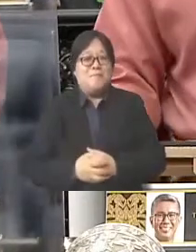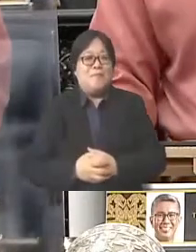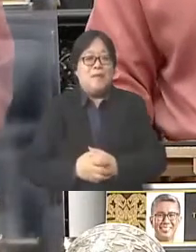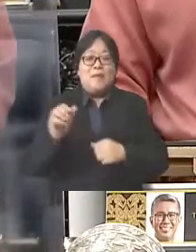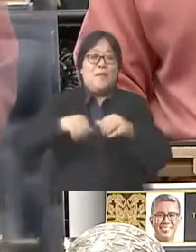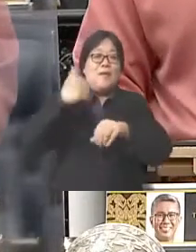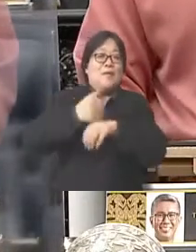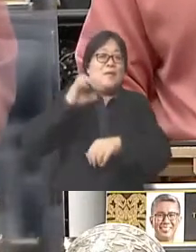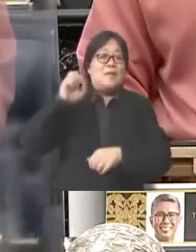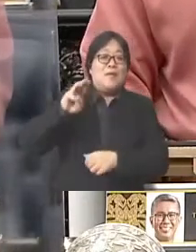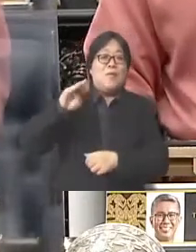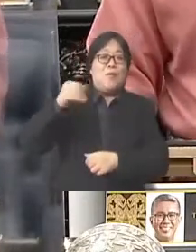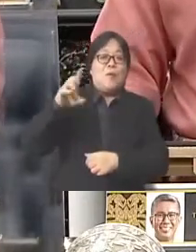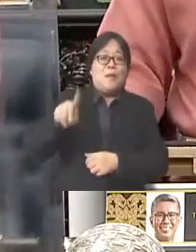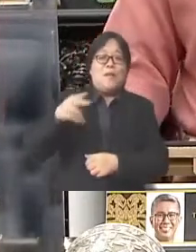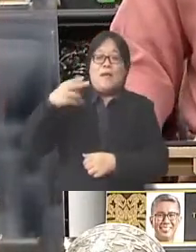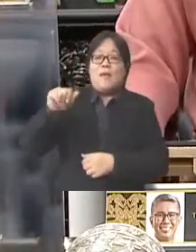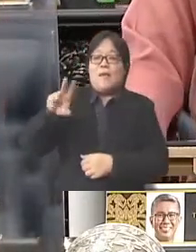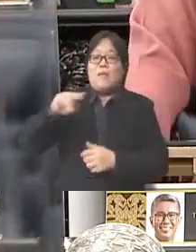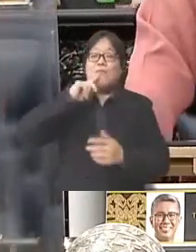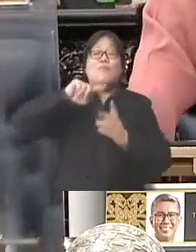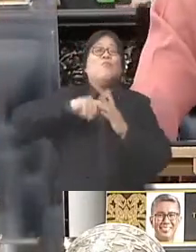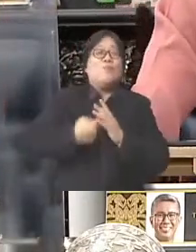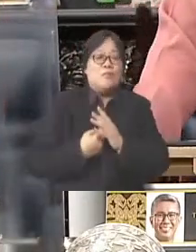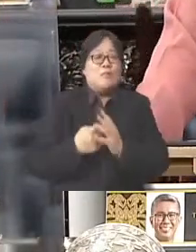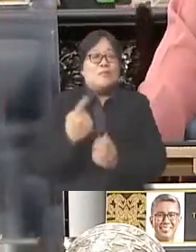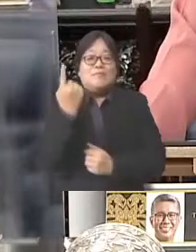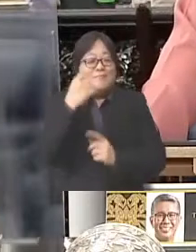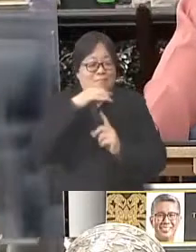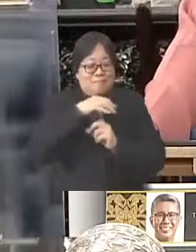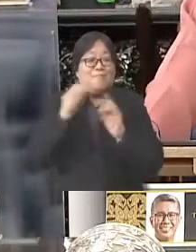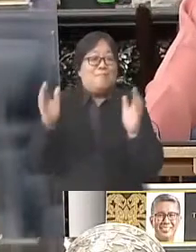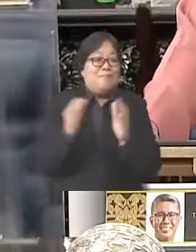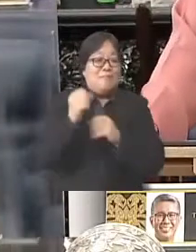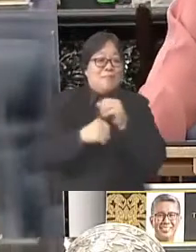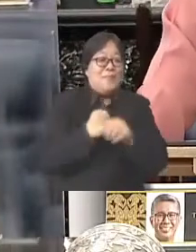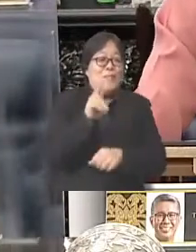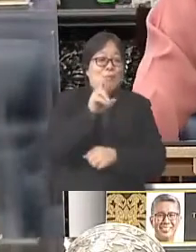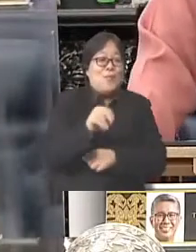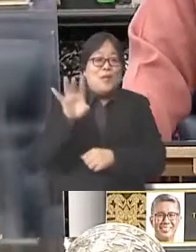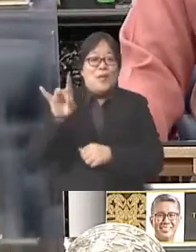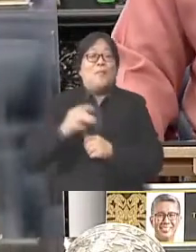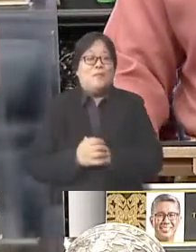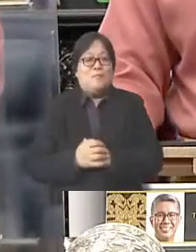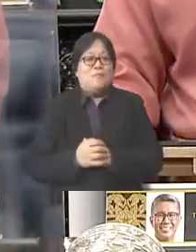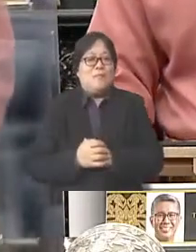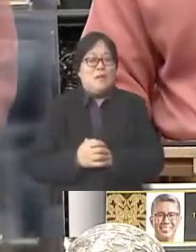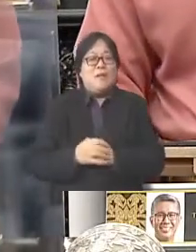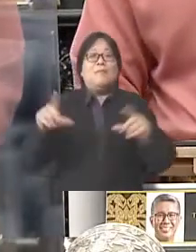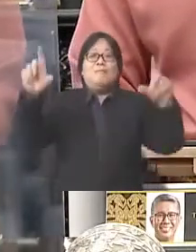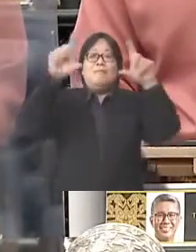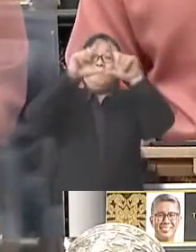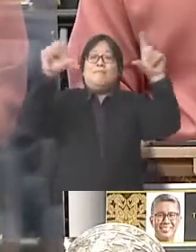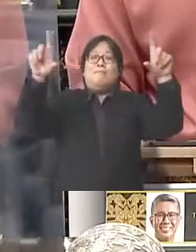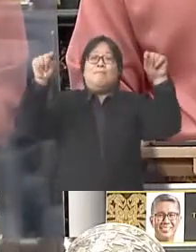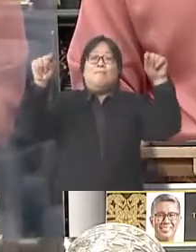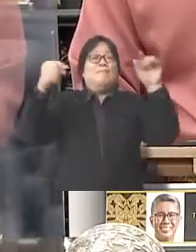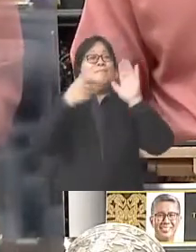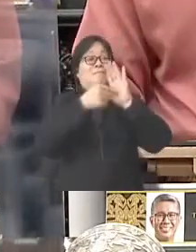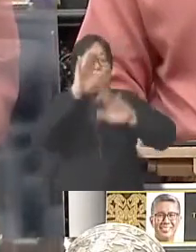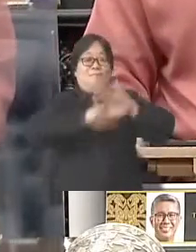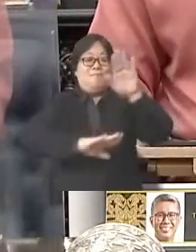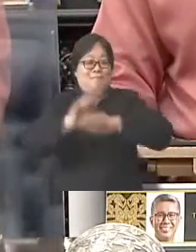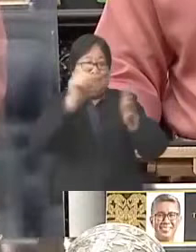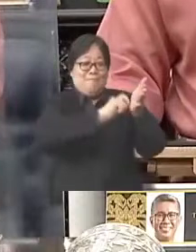mengasahnya Nci Muhammad Hasan bermulai dengan hanya sebuah gerai kecil pada tahun 2008 dan dengan papan than the Cardboard yang